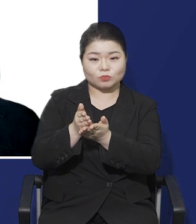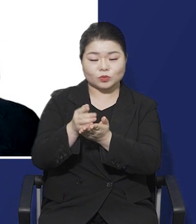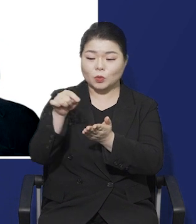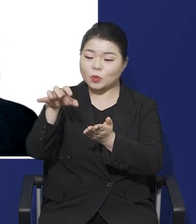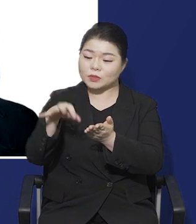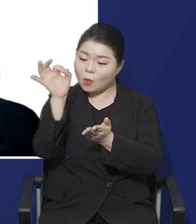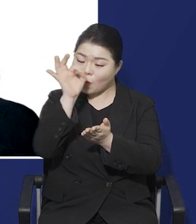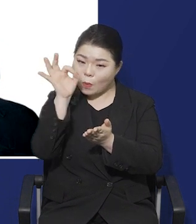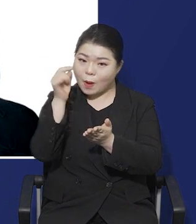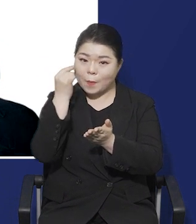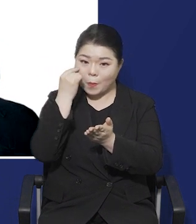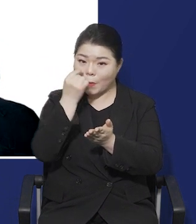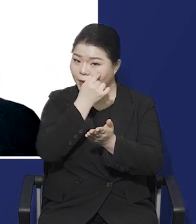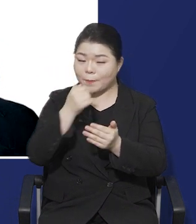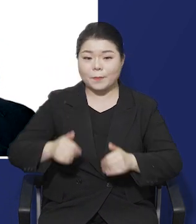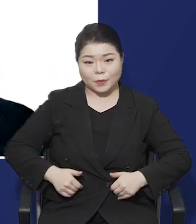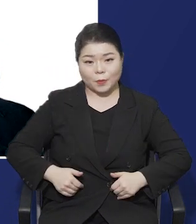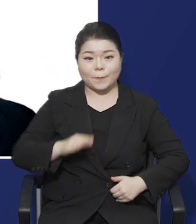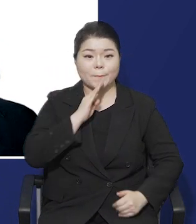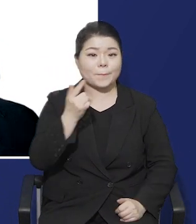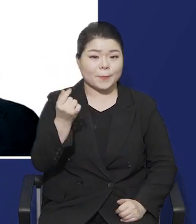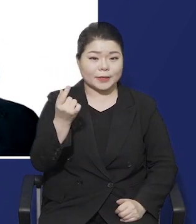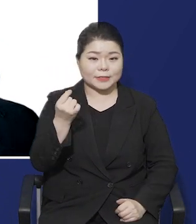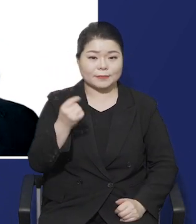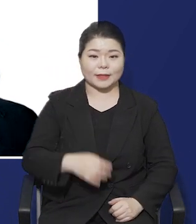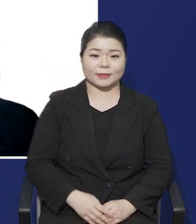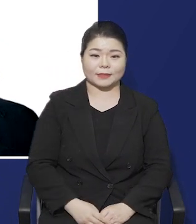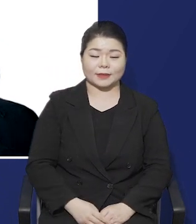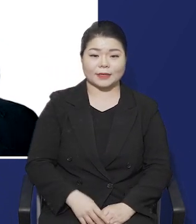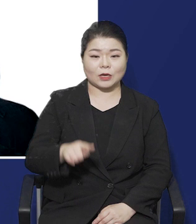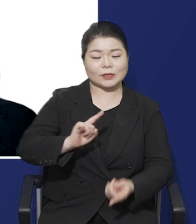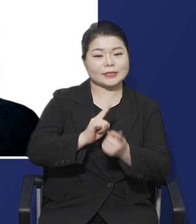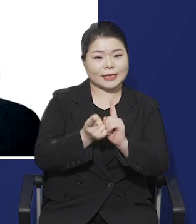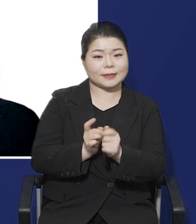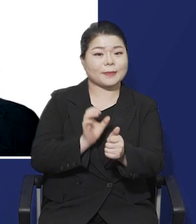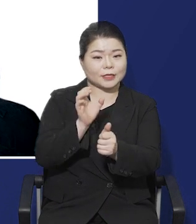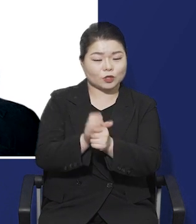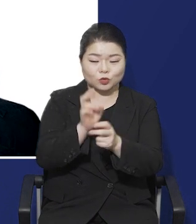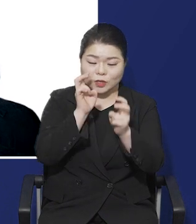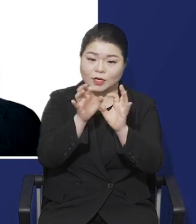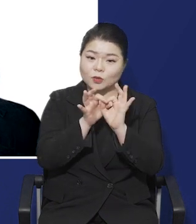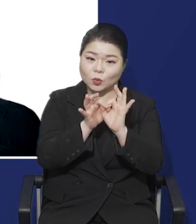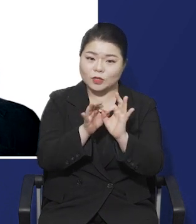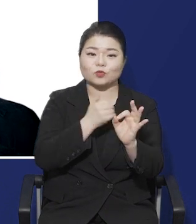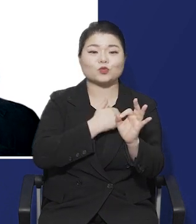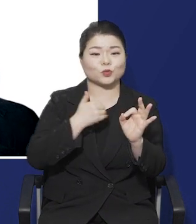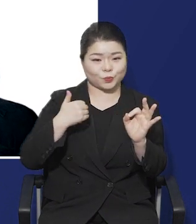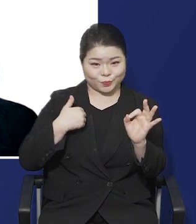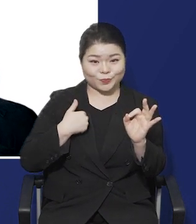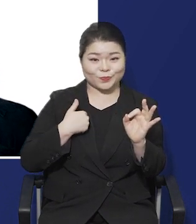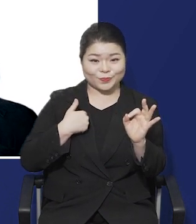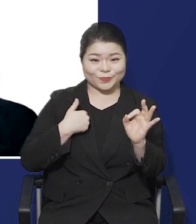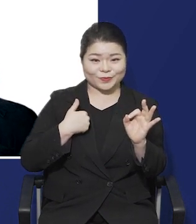필요성이 있지만은 이것도 그런 그 매체 제작이나 아니면은 그거를 대행해주는 그런 업체를 통해서 충분히